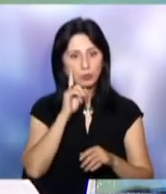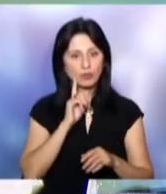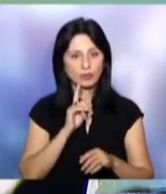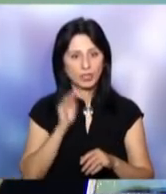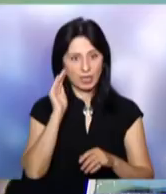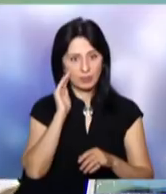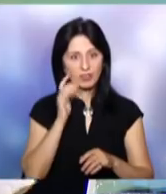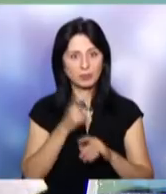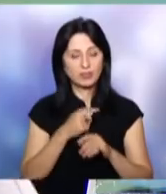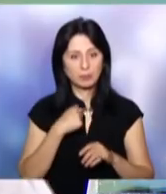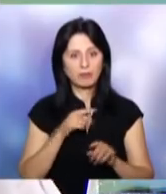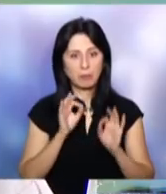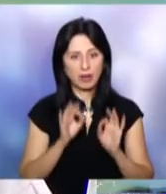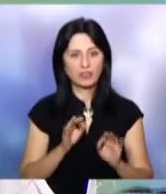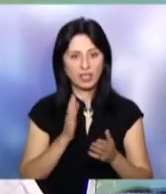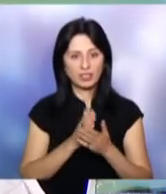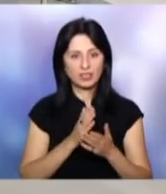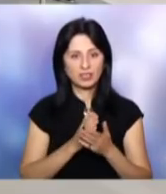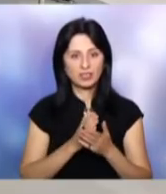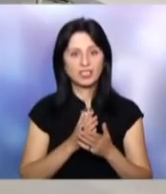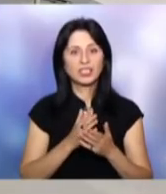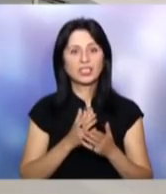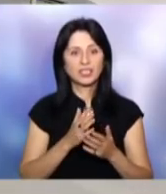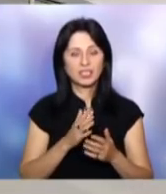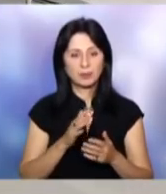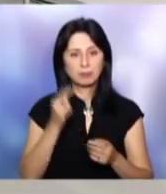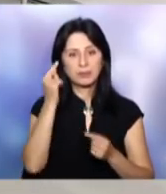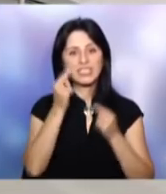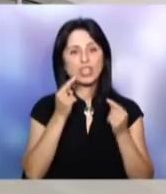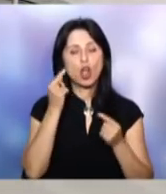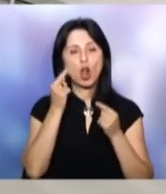სიამოვნებით გისმენდით, იმიტომ რომ ეს მართლაც არის დიდი ფსიქოლოგიური